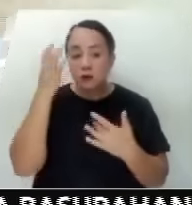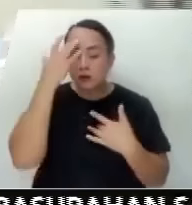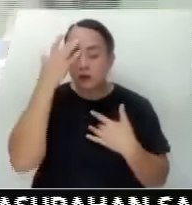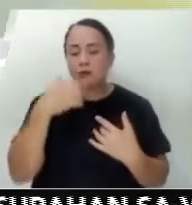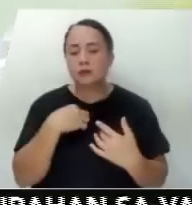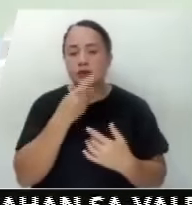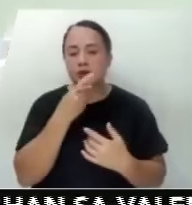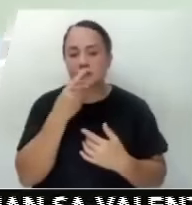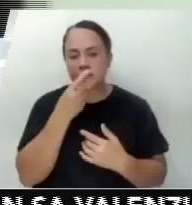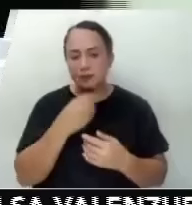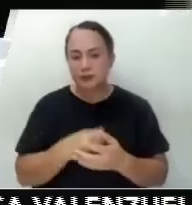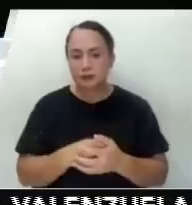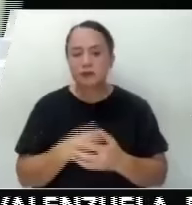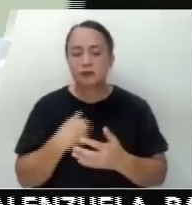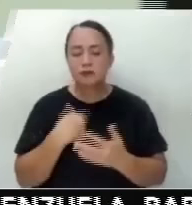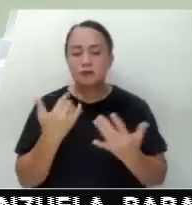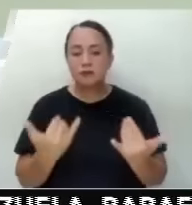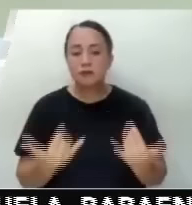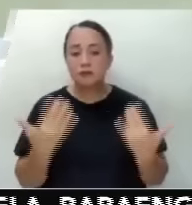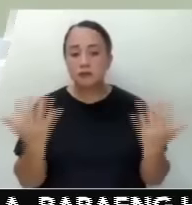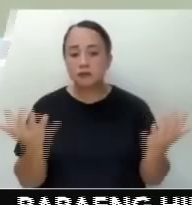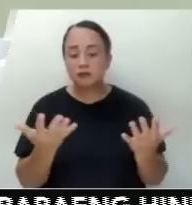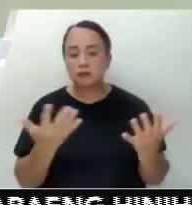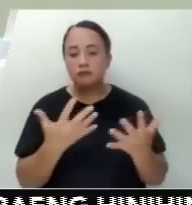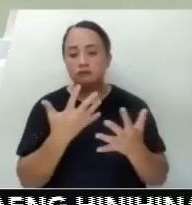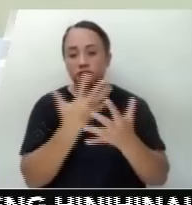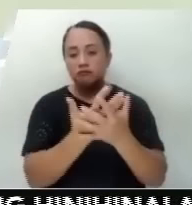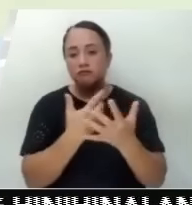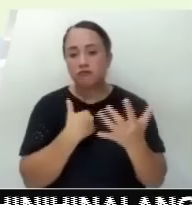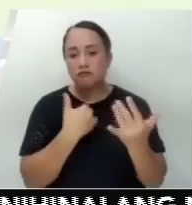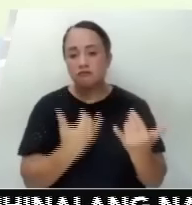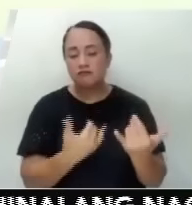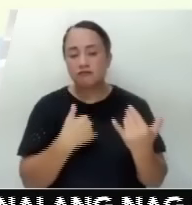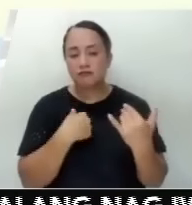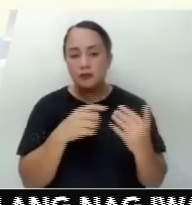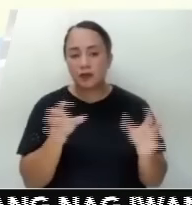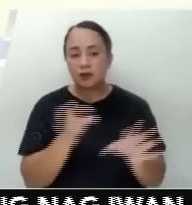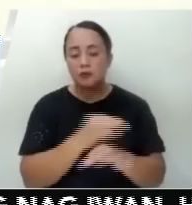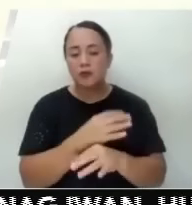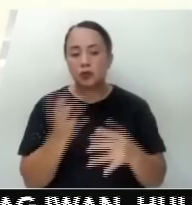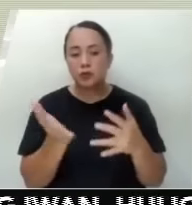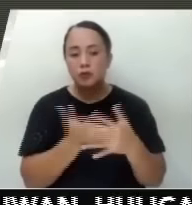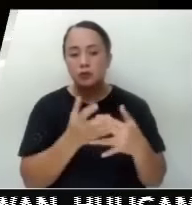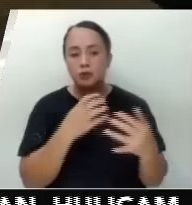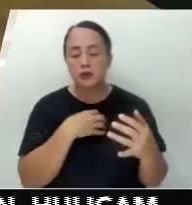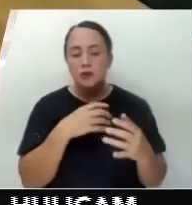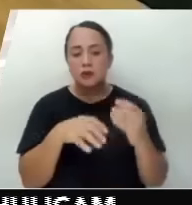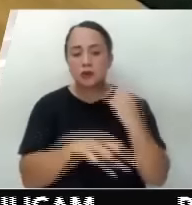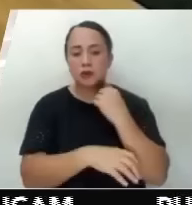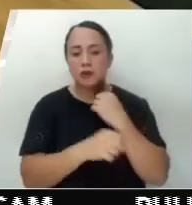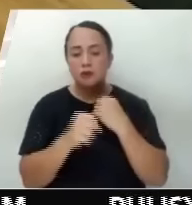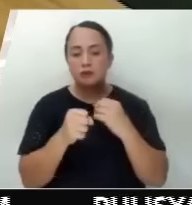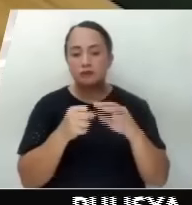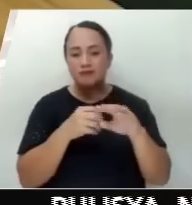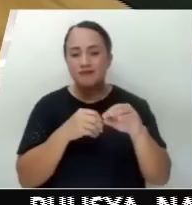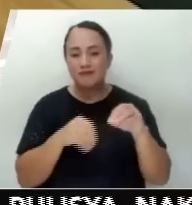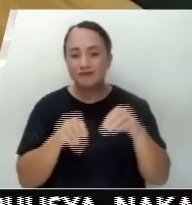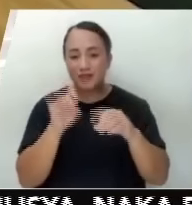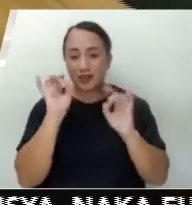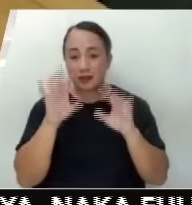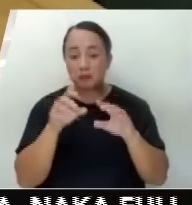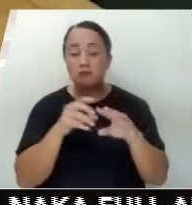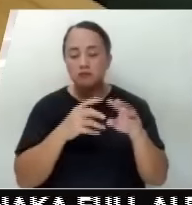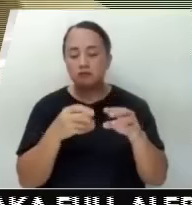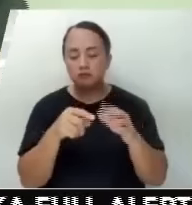Sa ngayon ay nasa custodya ng MPD Smart ang suspect na sasampahan ng reklamong robbery by extortion. Para sa GMA